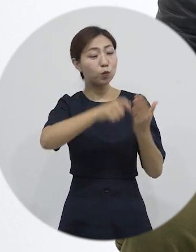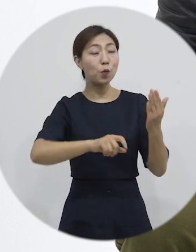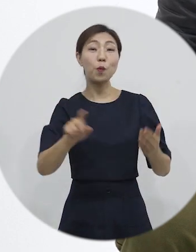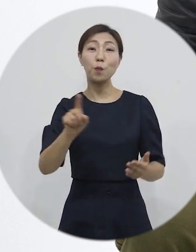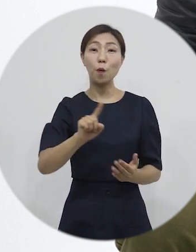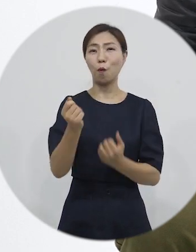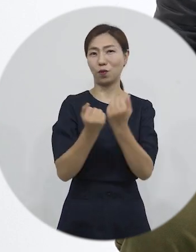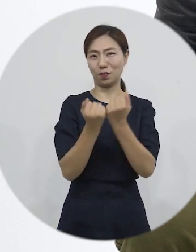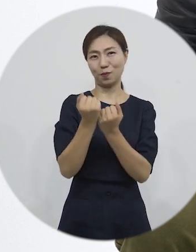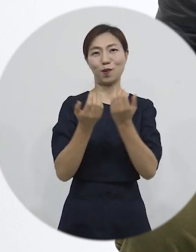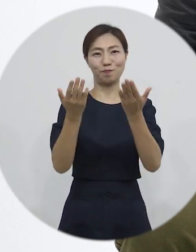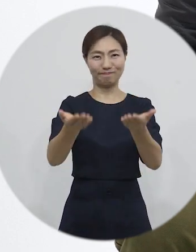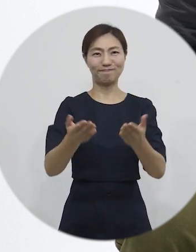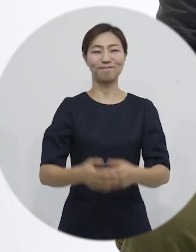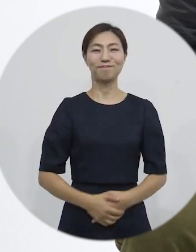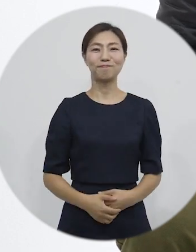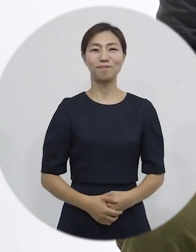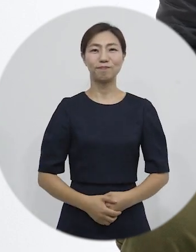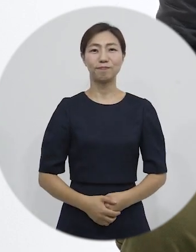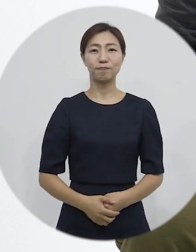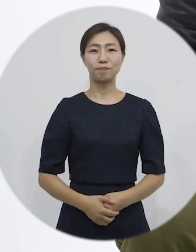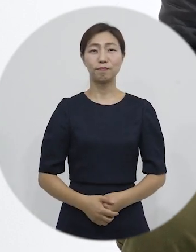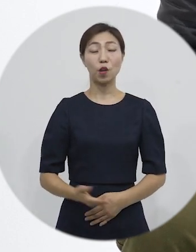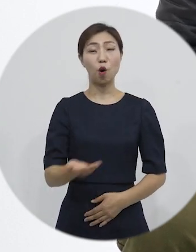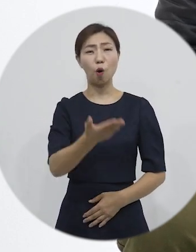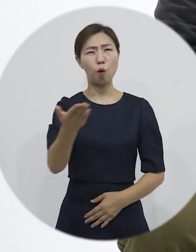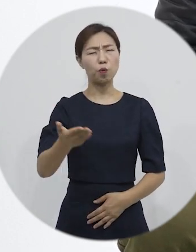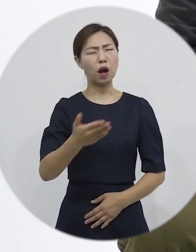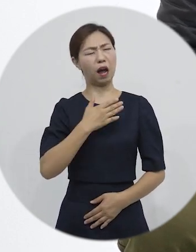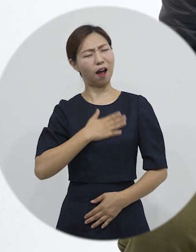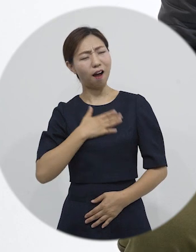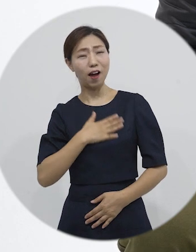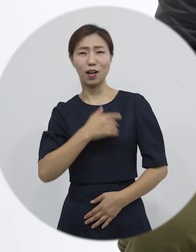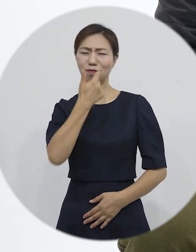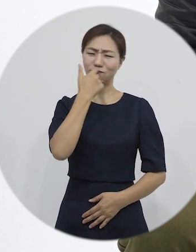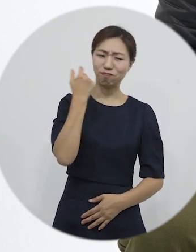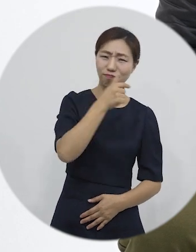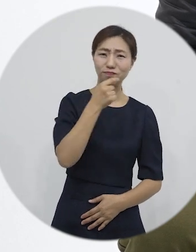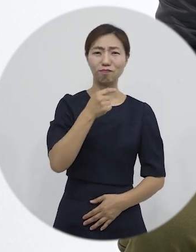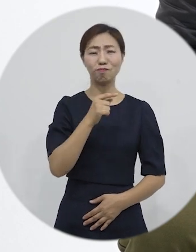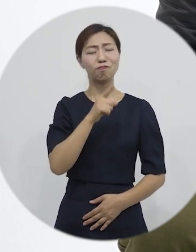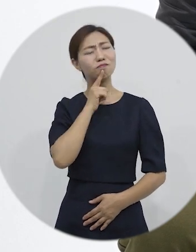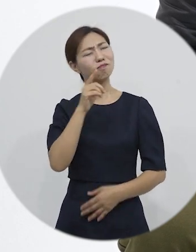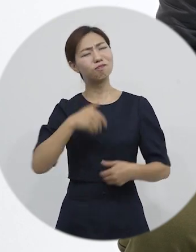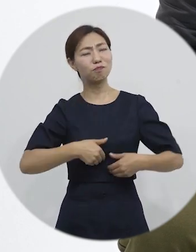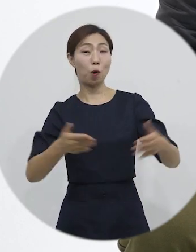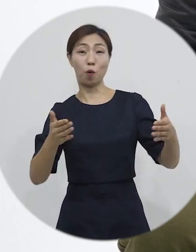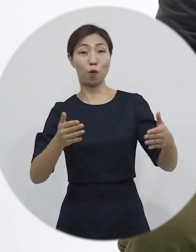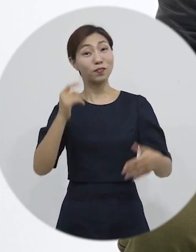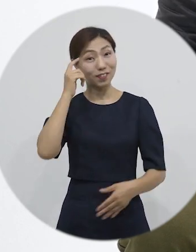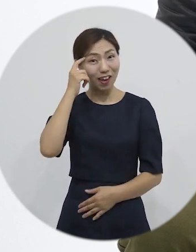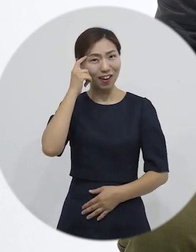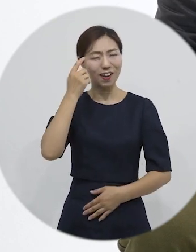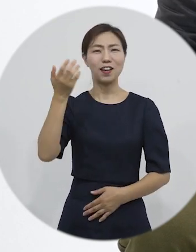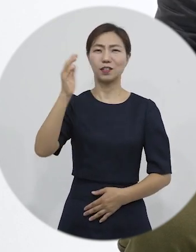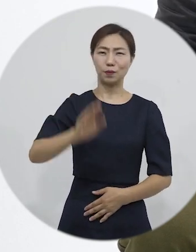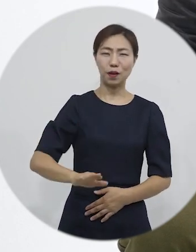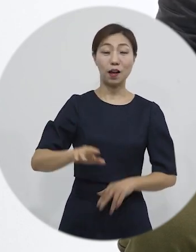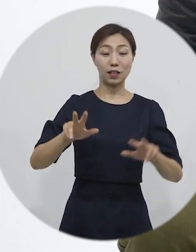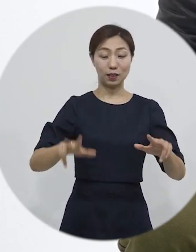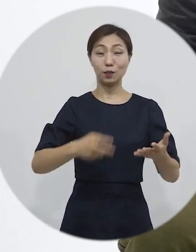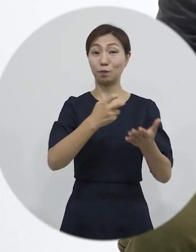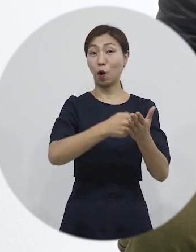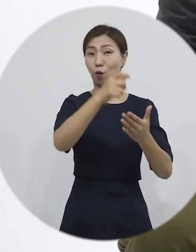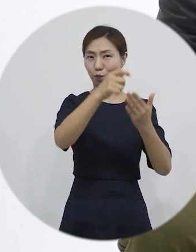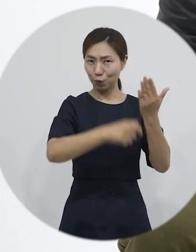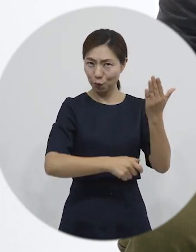겁니다. 아마 보시는 분들은 우리 다 알고 있어. 뭐 그런 얘기를 또 해? 라고 하시겠지만 이 제도가